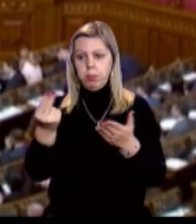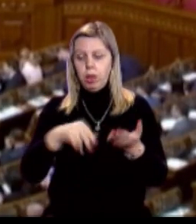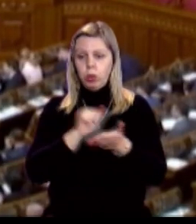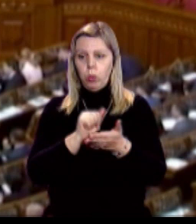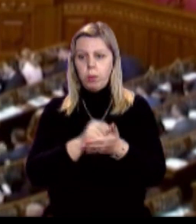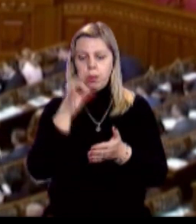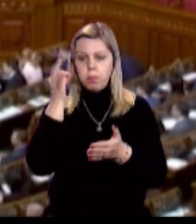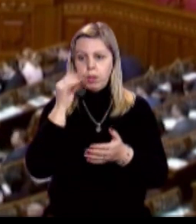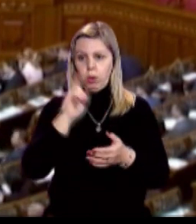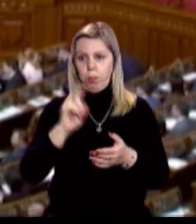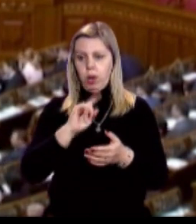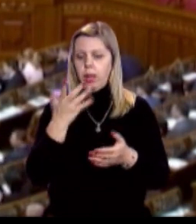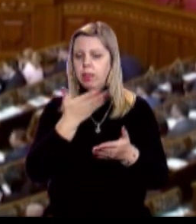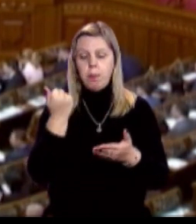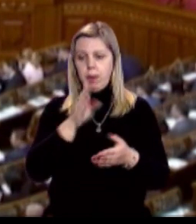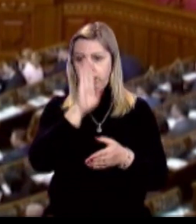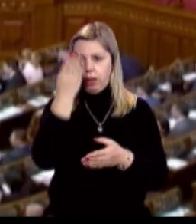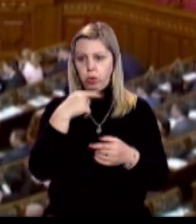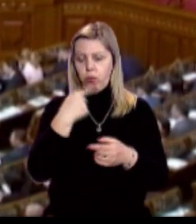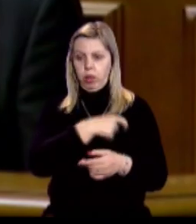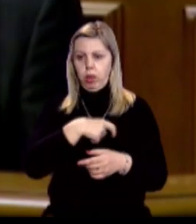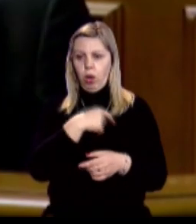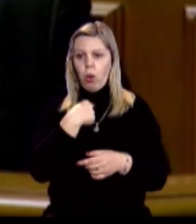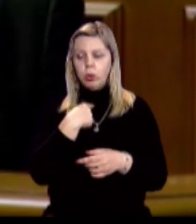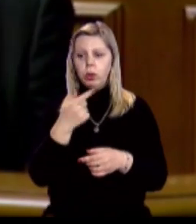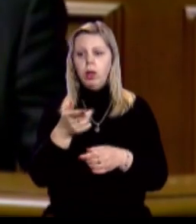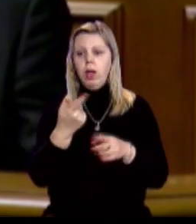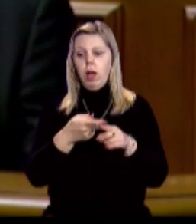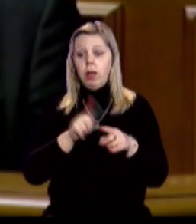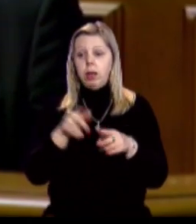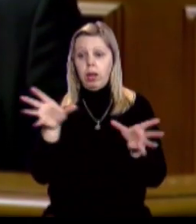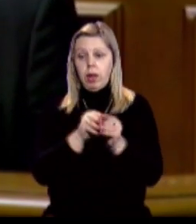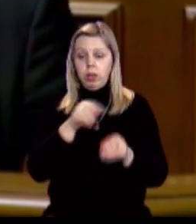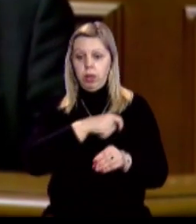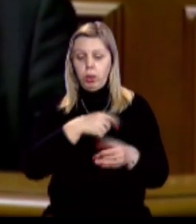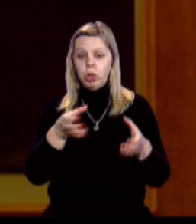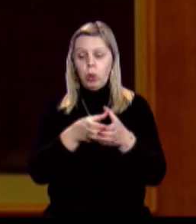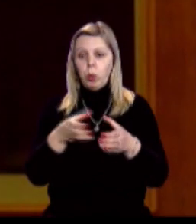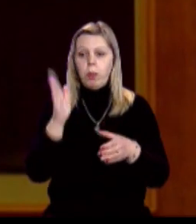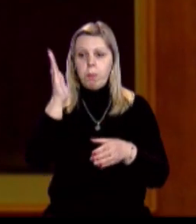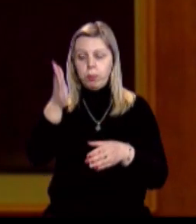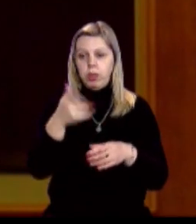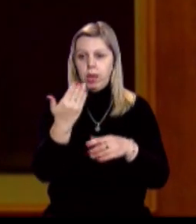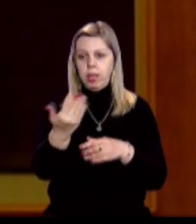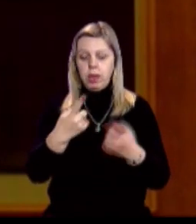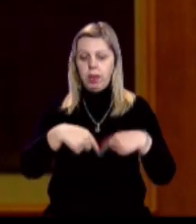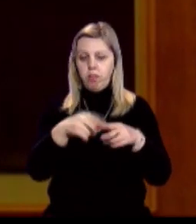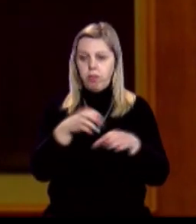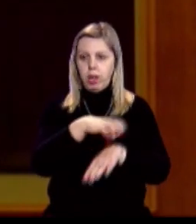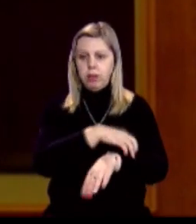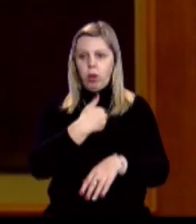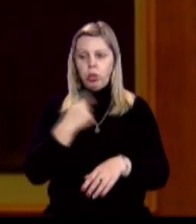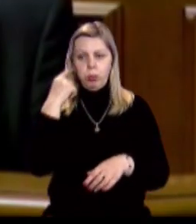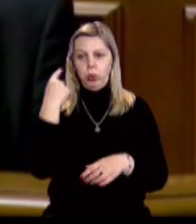документа в Мінську поки що не є зрадою, каже нардеп від голосу Сергій Рахманін. Втім, разом з депутатською групою за майбутнє їхня фракція хоче